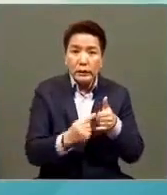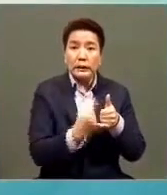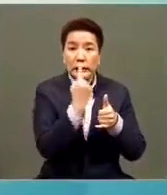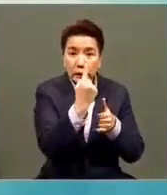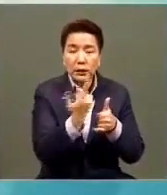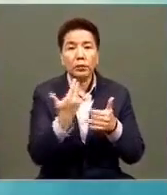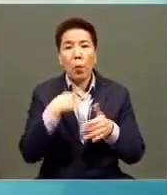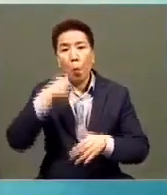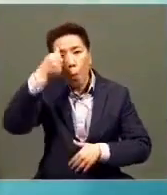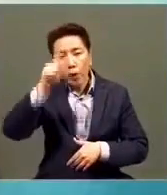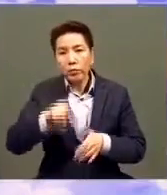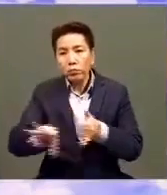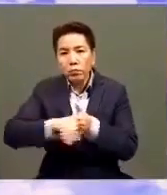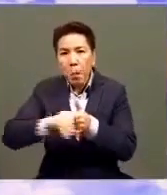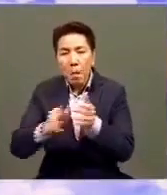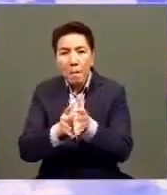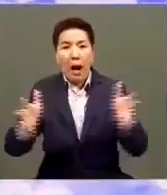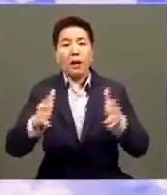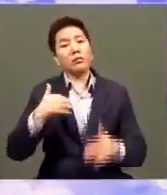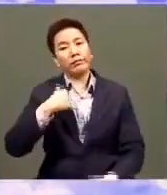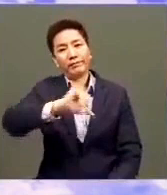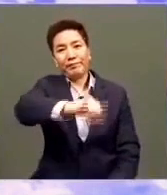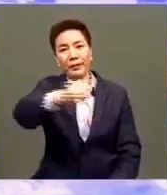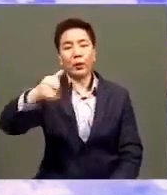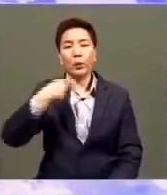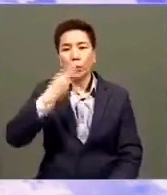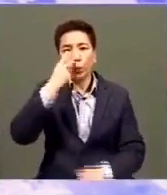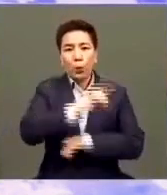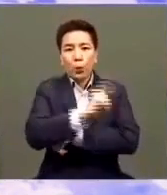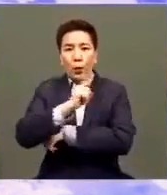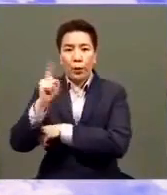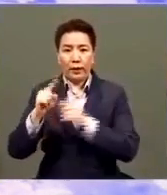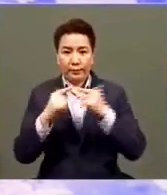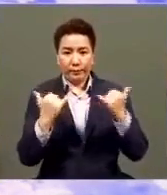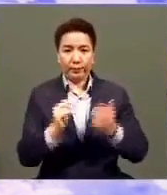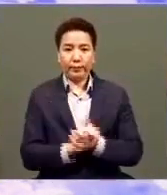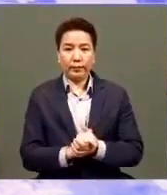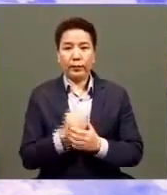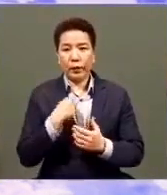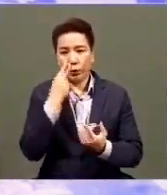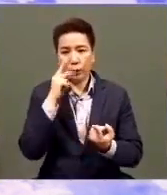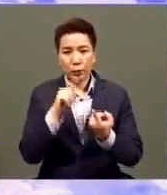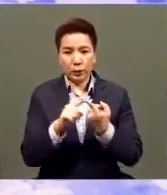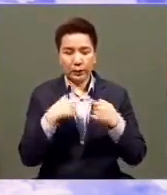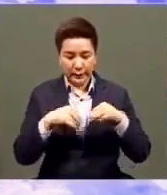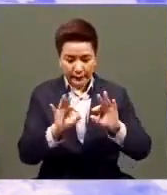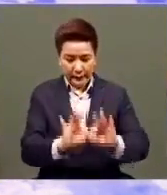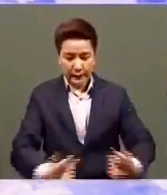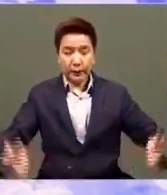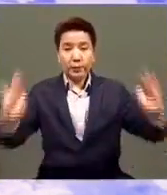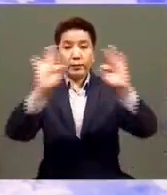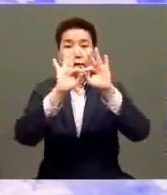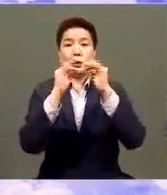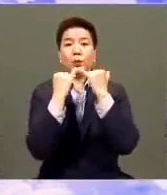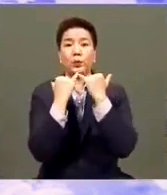ขึ้นภายในวันเดียวถ้าทุกคนไม่ร่วมไม้ร่วมมือกันค่ะมาดูในเรื่องของความสำคัญที่อยากพูดถึงในวันนี้นะคะก็